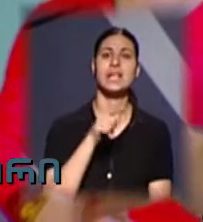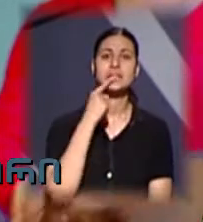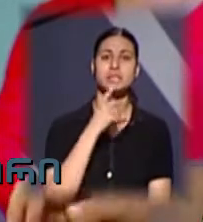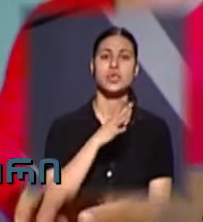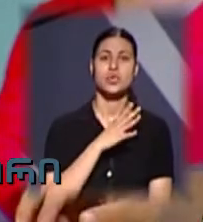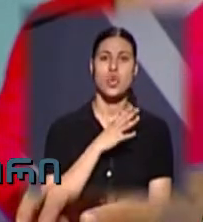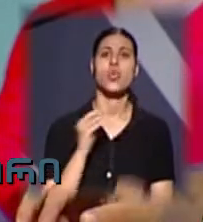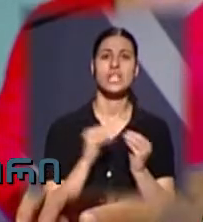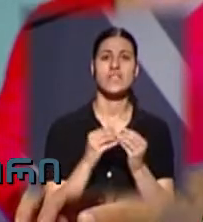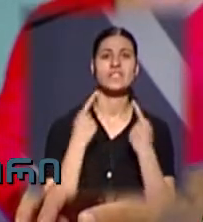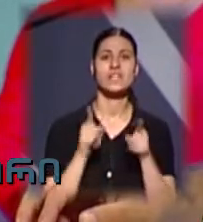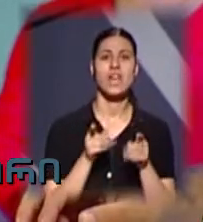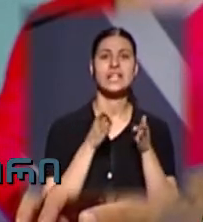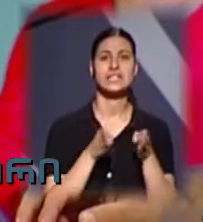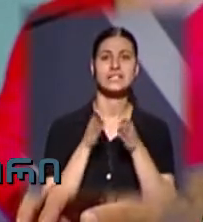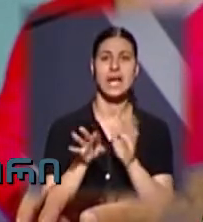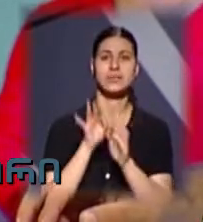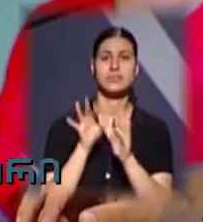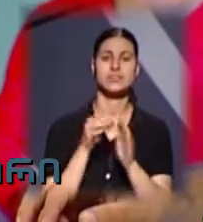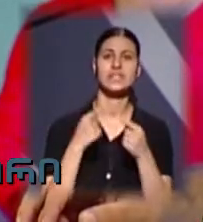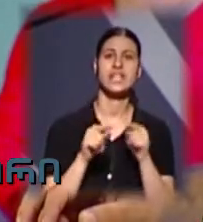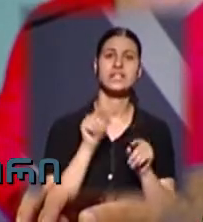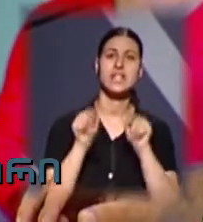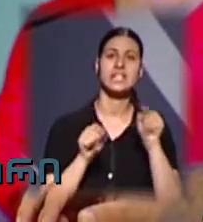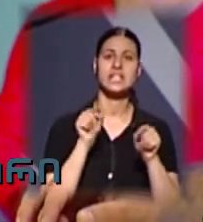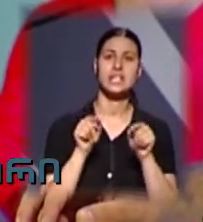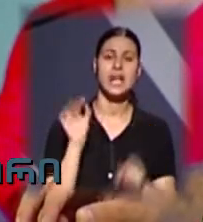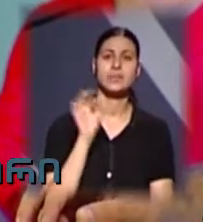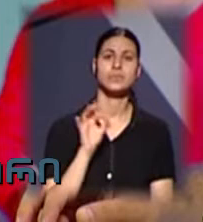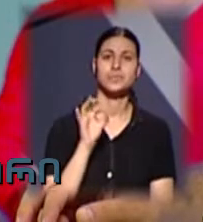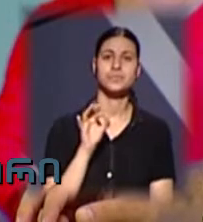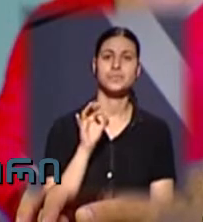ვწანებთ იგივე ალტერნატივების შერჩევა სხვადასხვა წერტილებს შორის